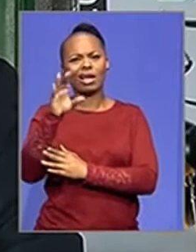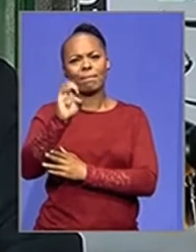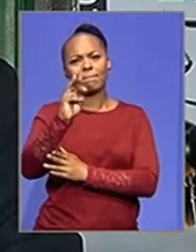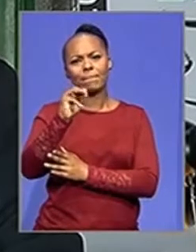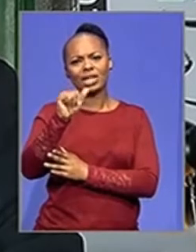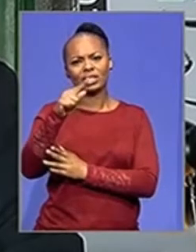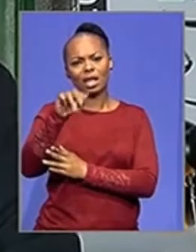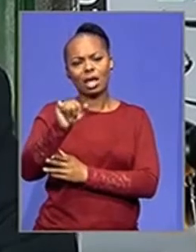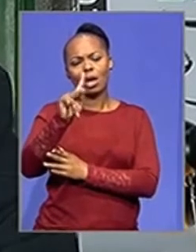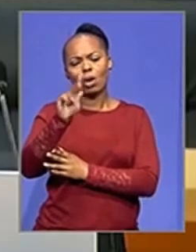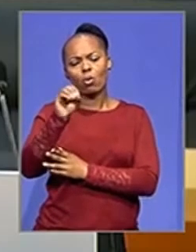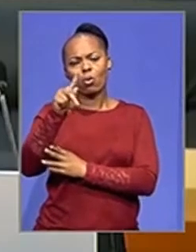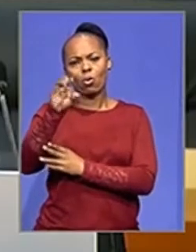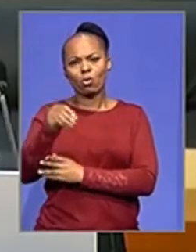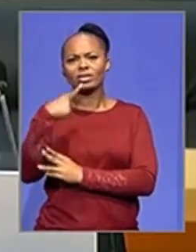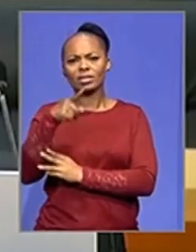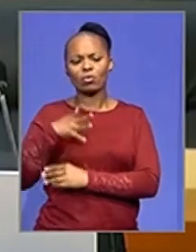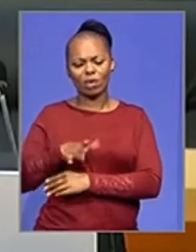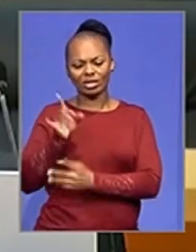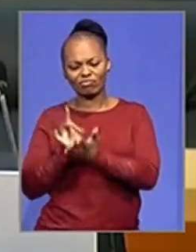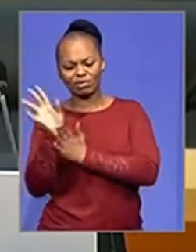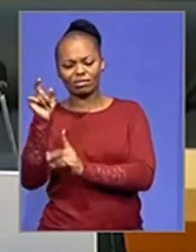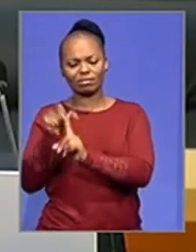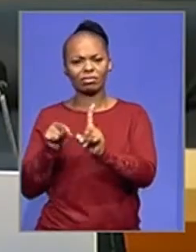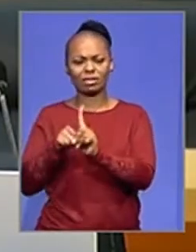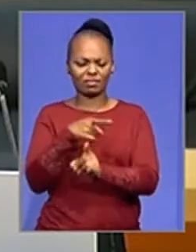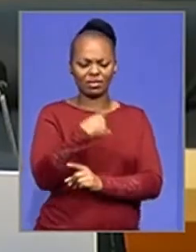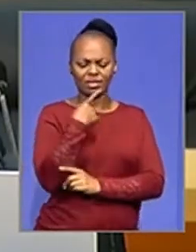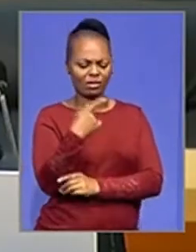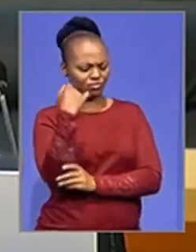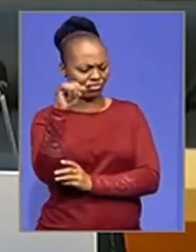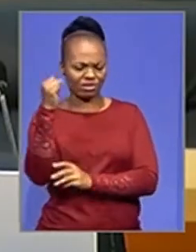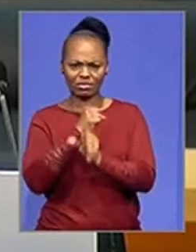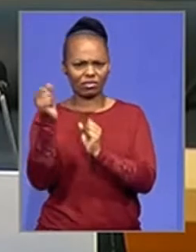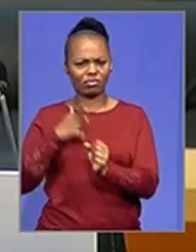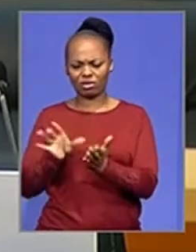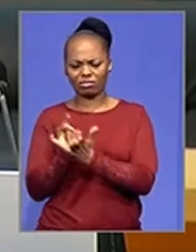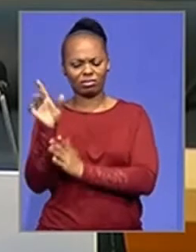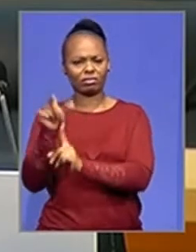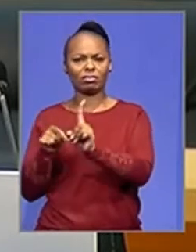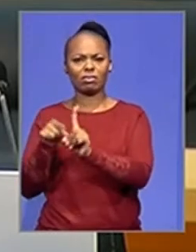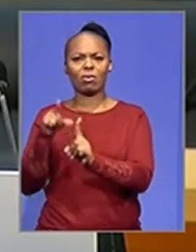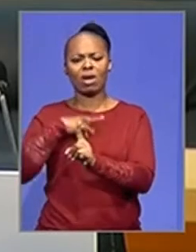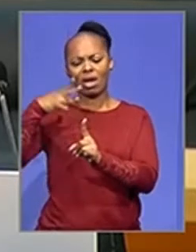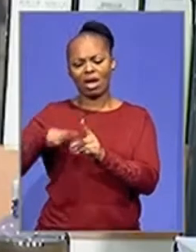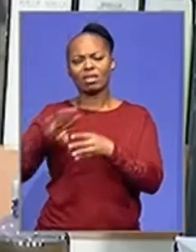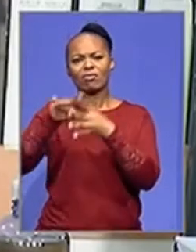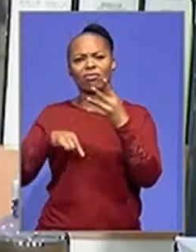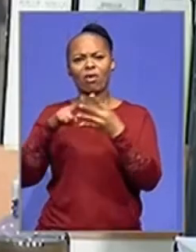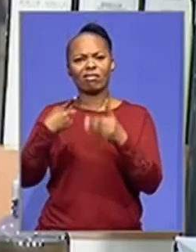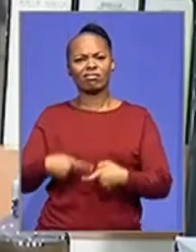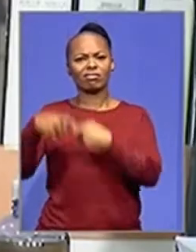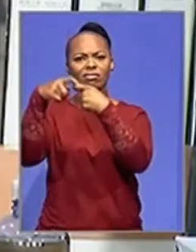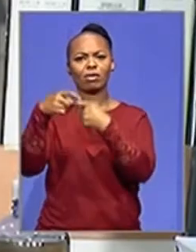Koko gore o be a nyaka go moraka mošomong ka nako yeo bahlankedi ba bangwe ba bane ba beng ba fegilwe mošomong